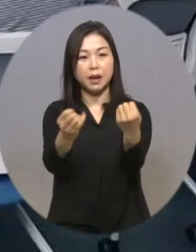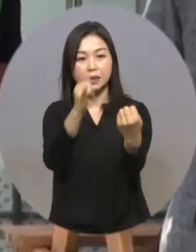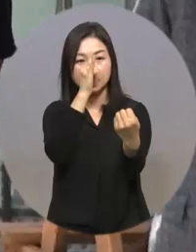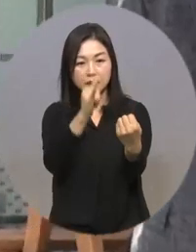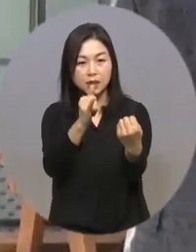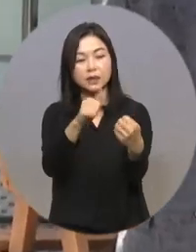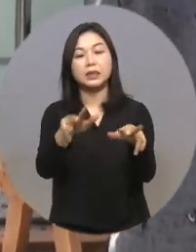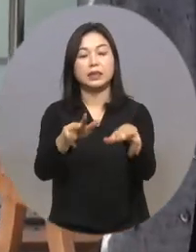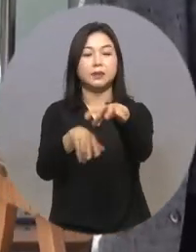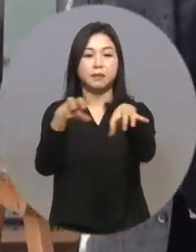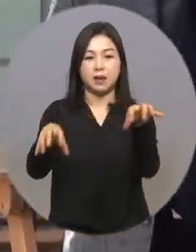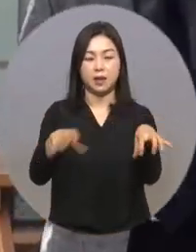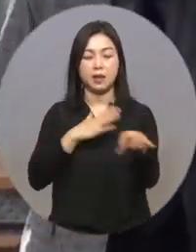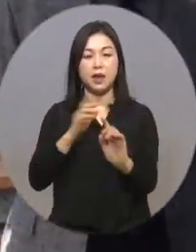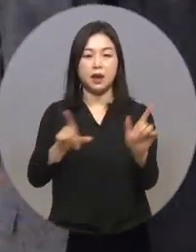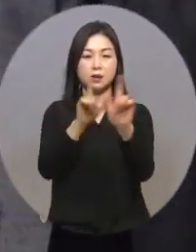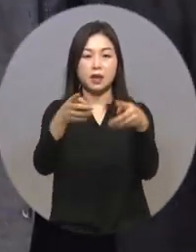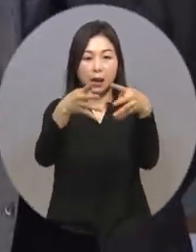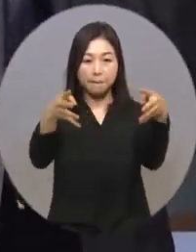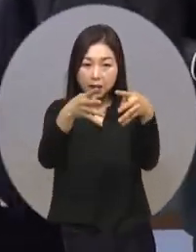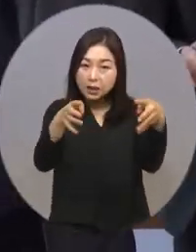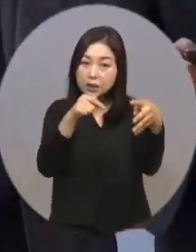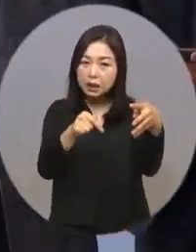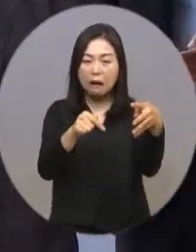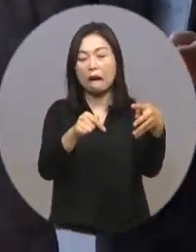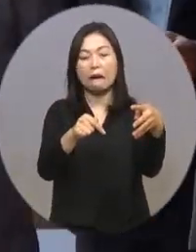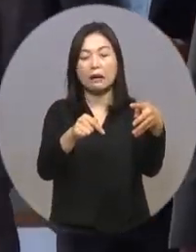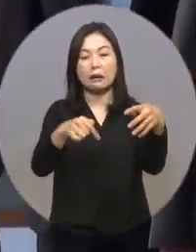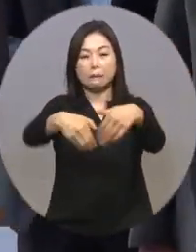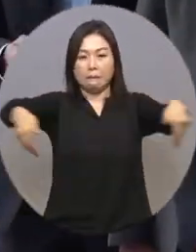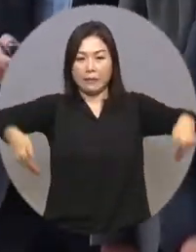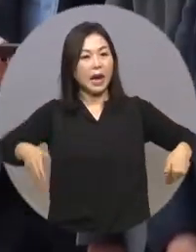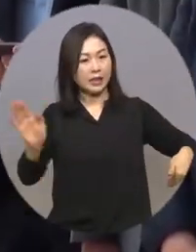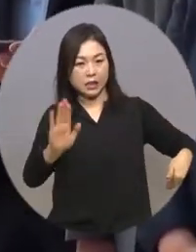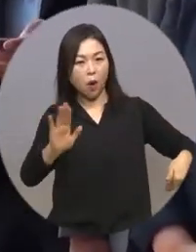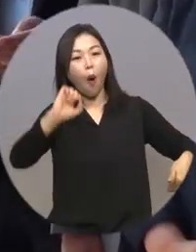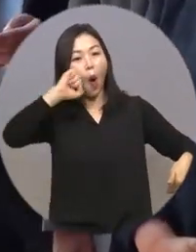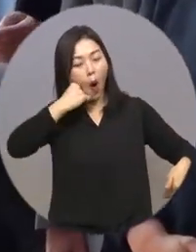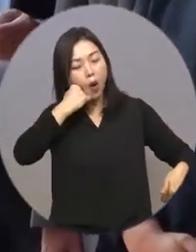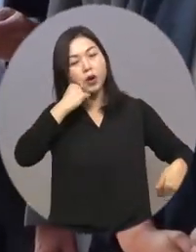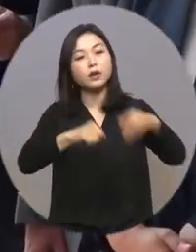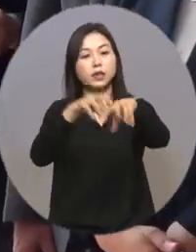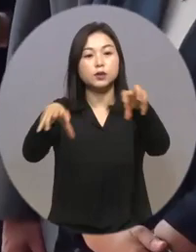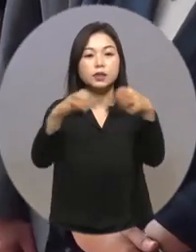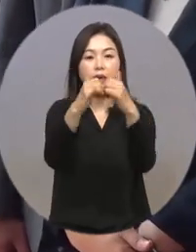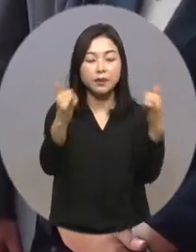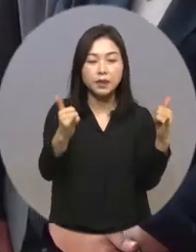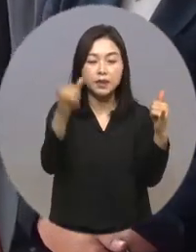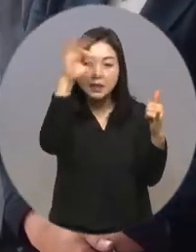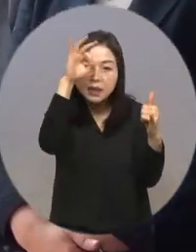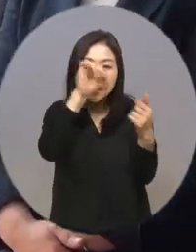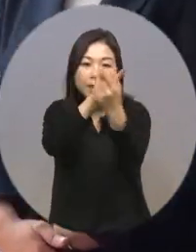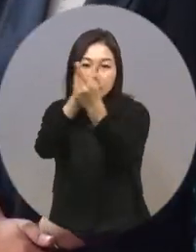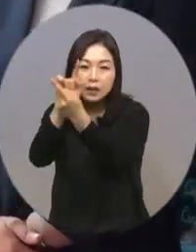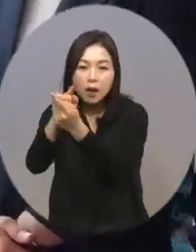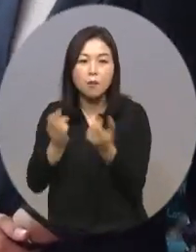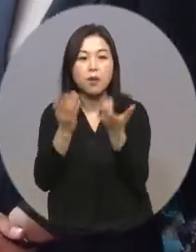마을. 내가 사는 아파트를 넘어 어려운 이웃을 찾아 나서는 봉사단의 작은 나눔이